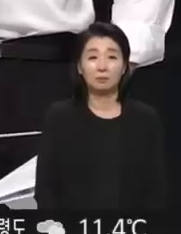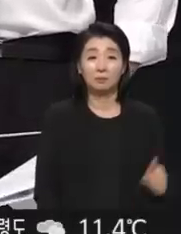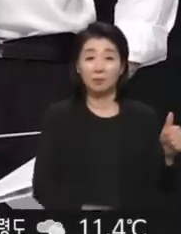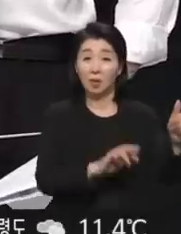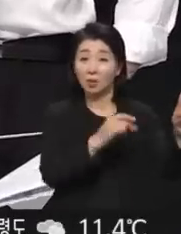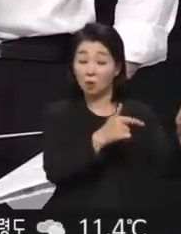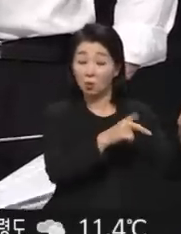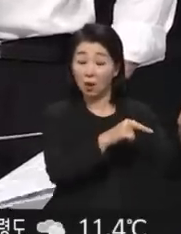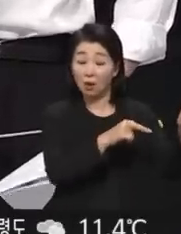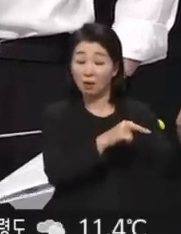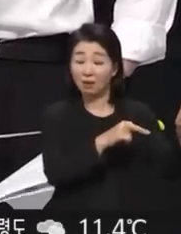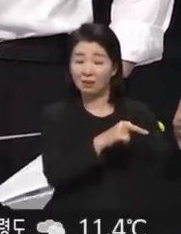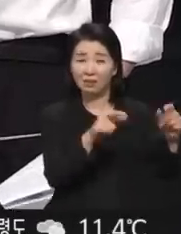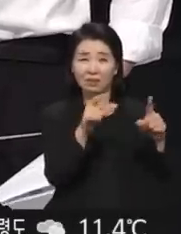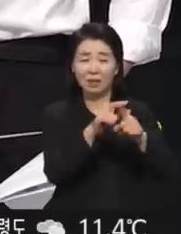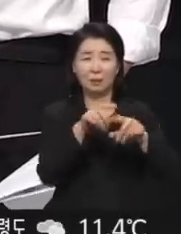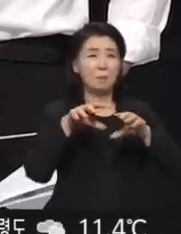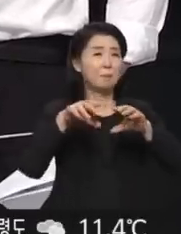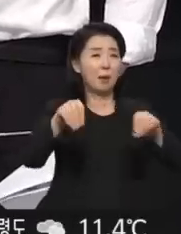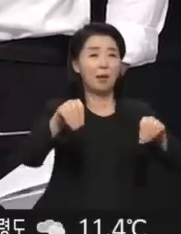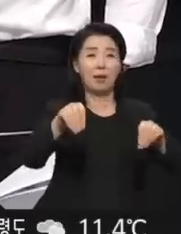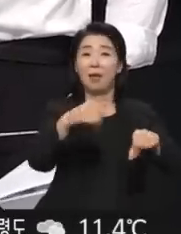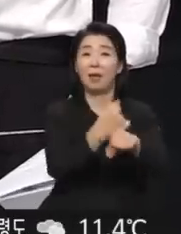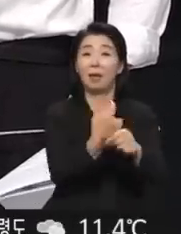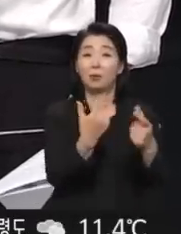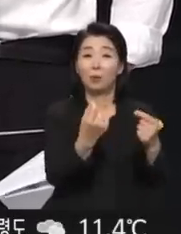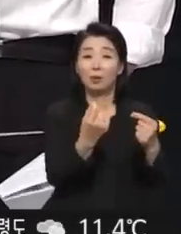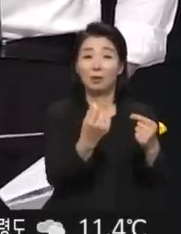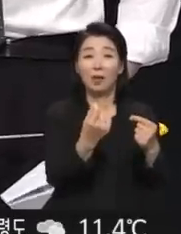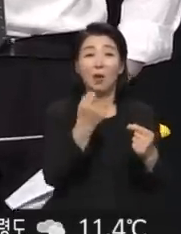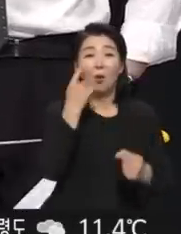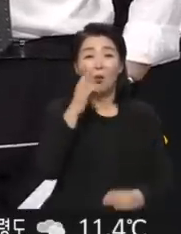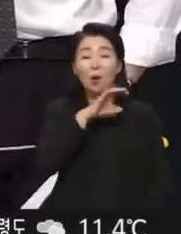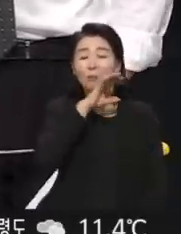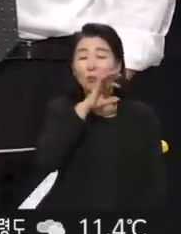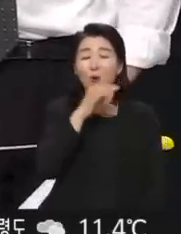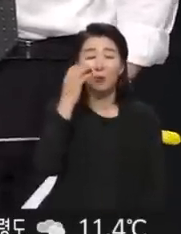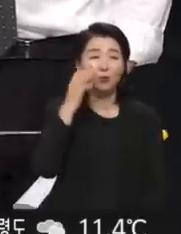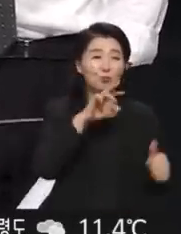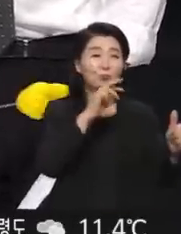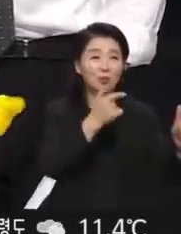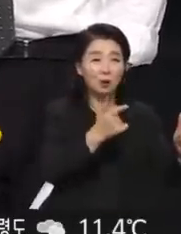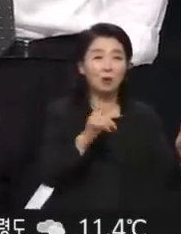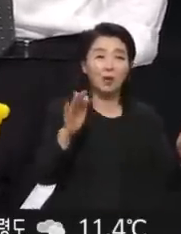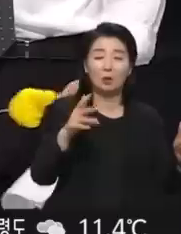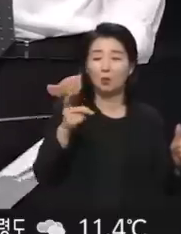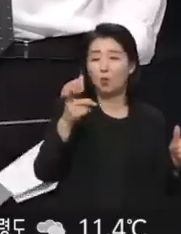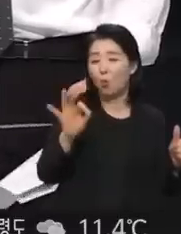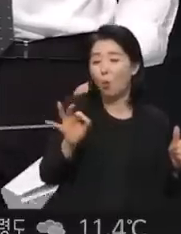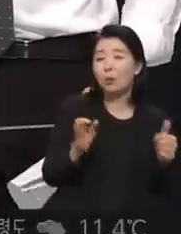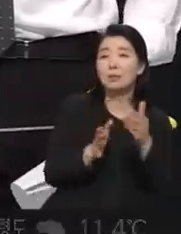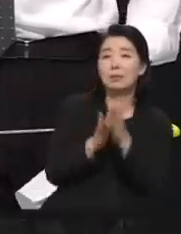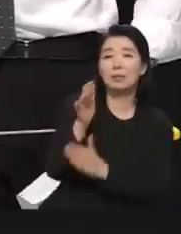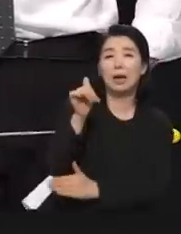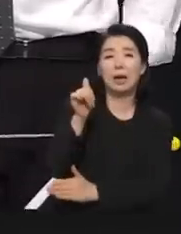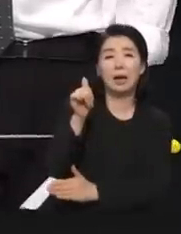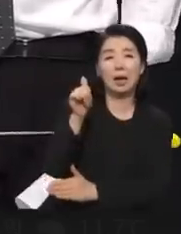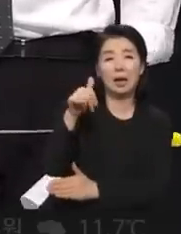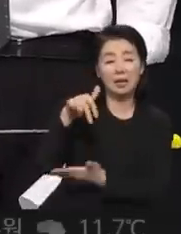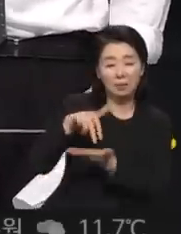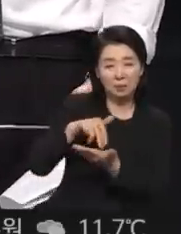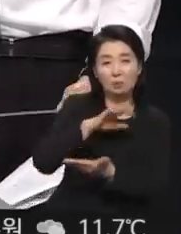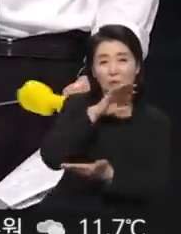전광훈을 아예 금기어로 설정한 격인데요. 정작 불만은 전 씨보다 홍 시장에게 더 많이 쌓인 것 같기도